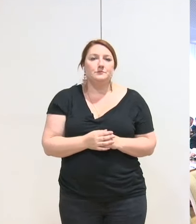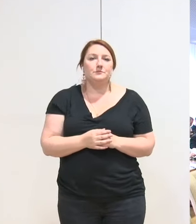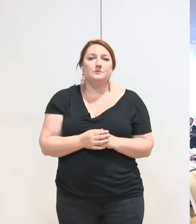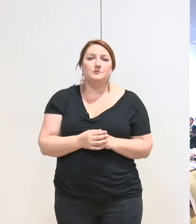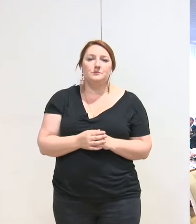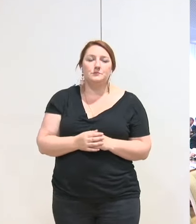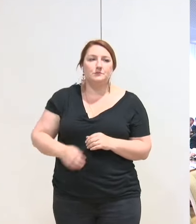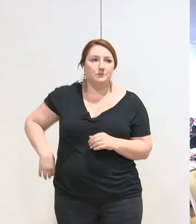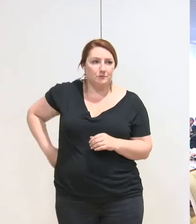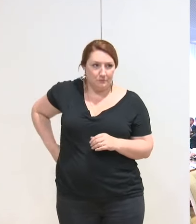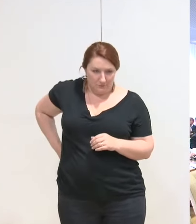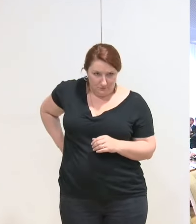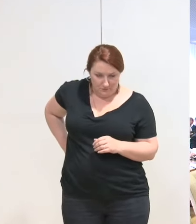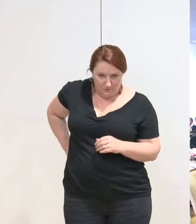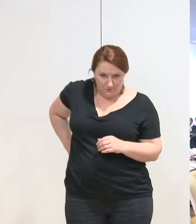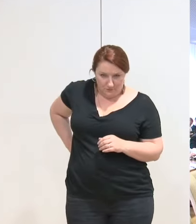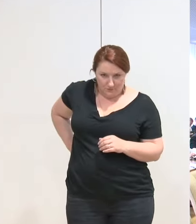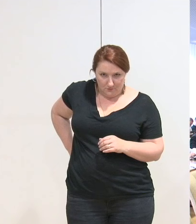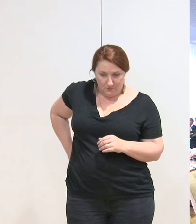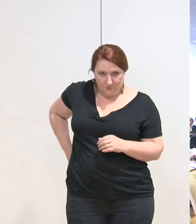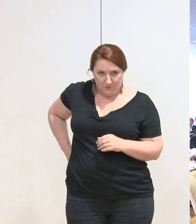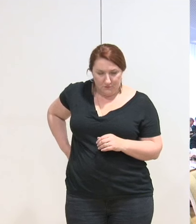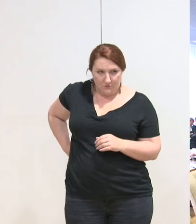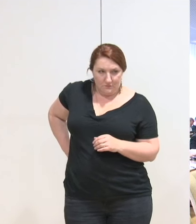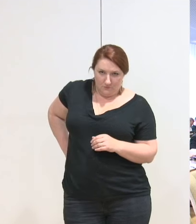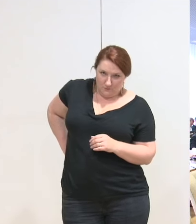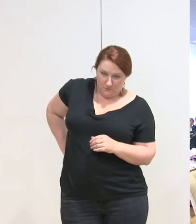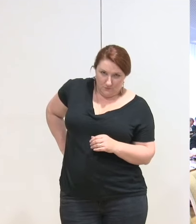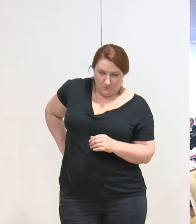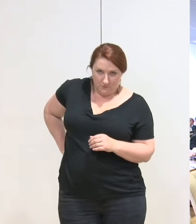Barbier Nathalie Beranger